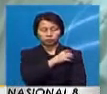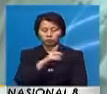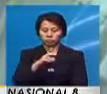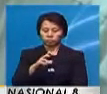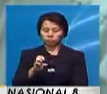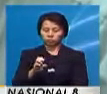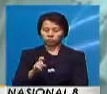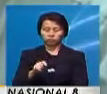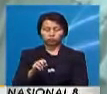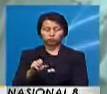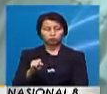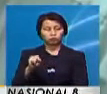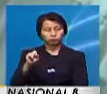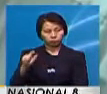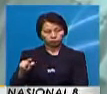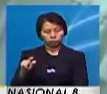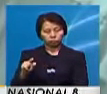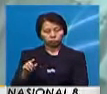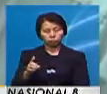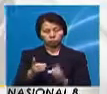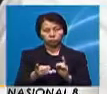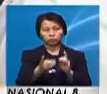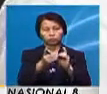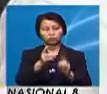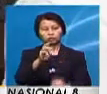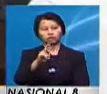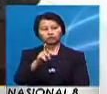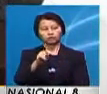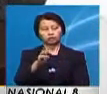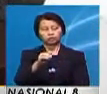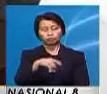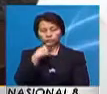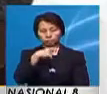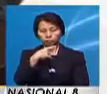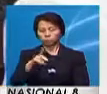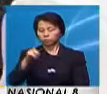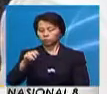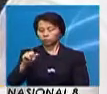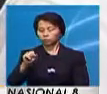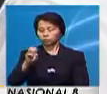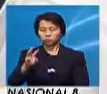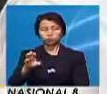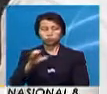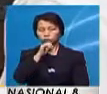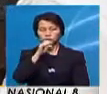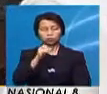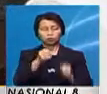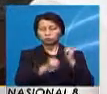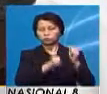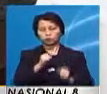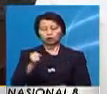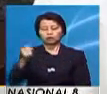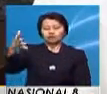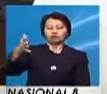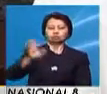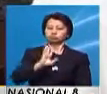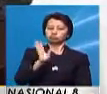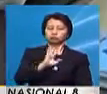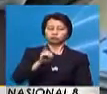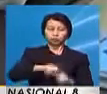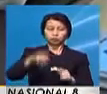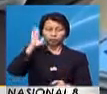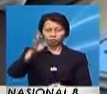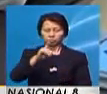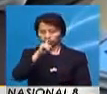TSG Farhan Abdul Wahab yang ditemui RTM berkata, TSG tidak akan bersikap lepas tangan, sebaliknya